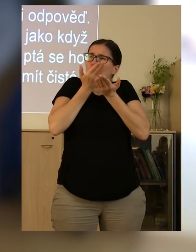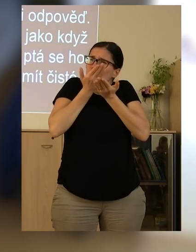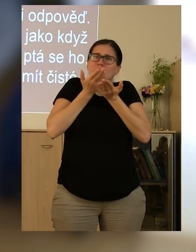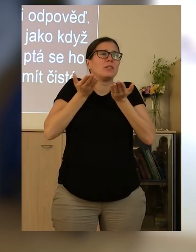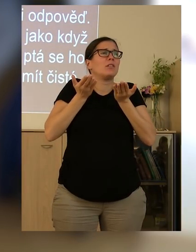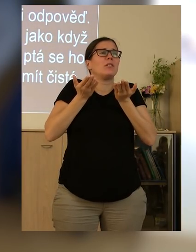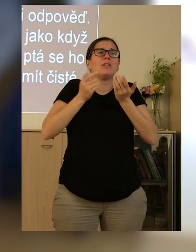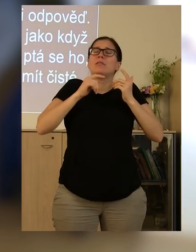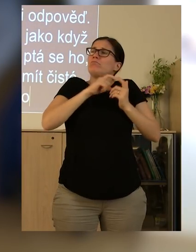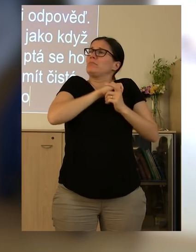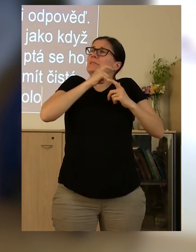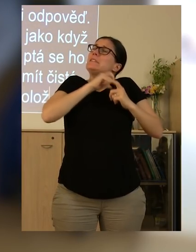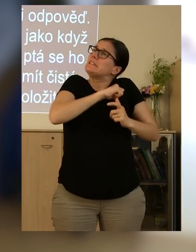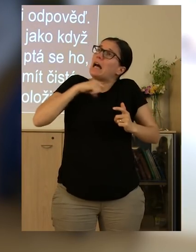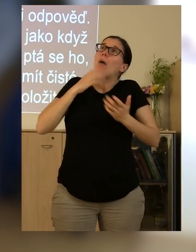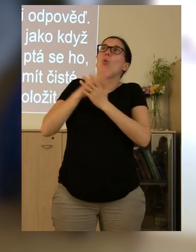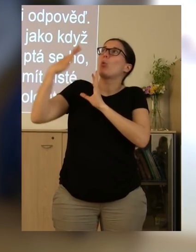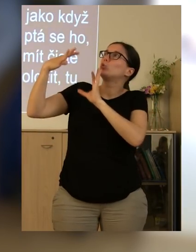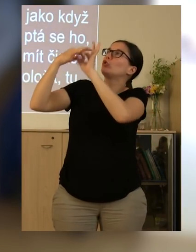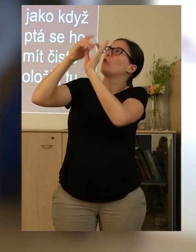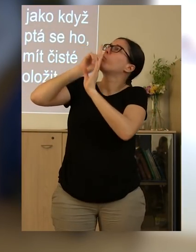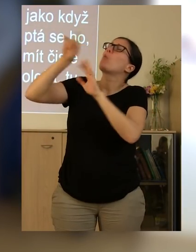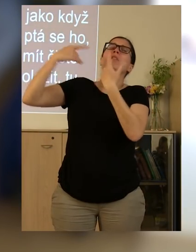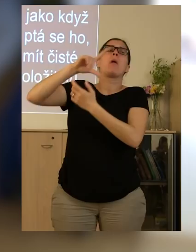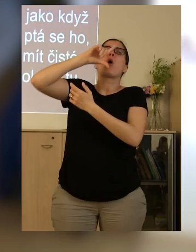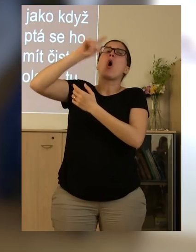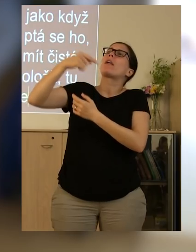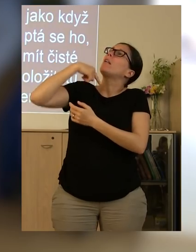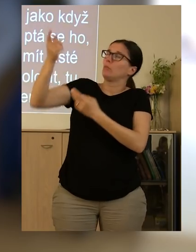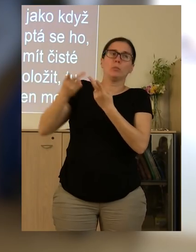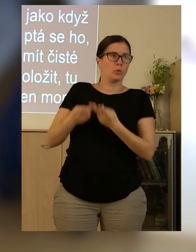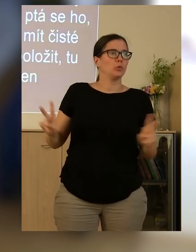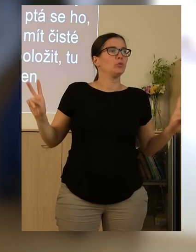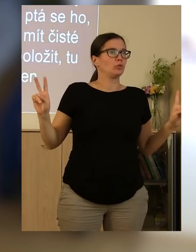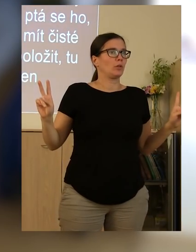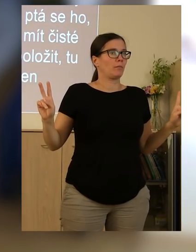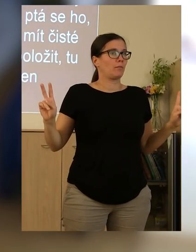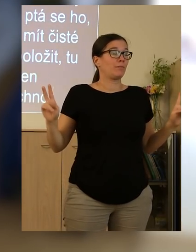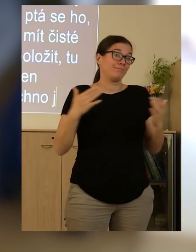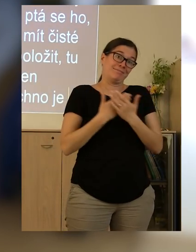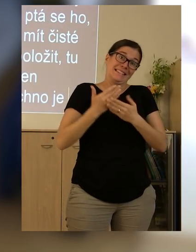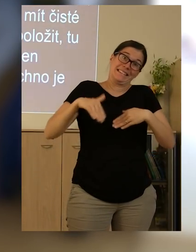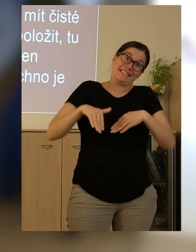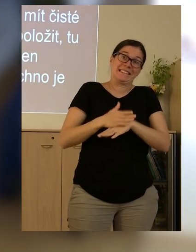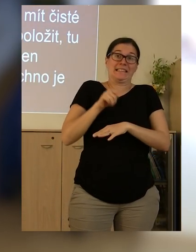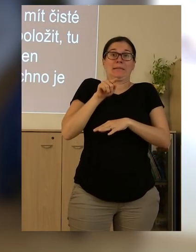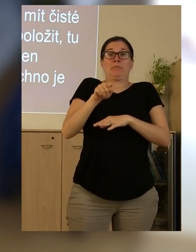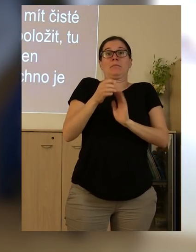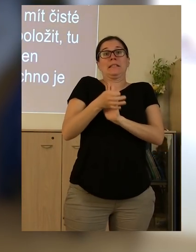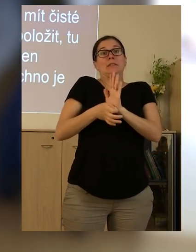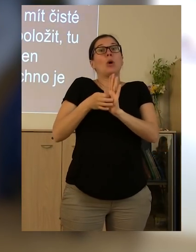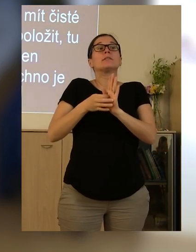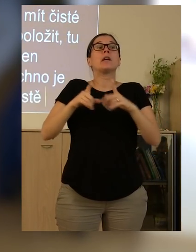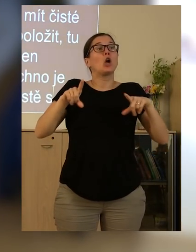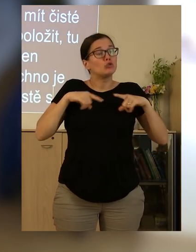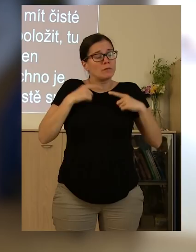to je pro mě ten moment. To je pro mě ten moment, jakoby, když toto všechno je jakoby překonaný, mám to prostě srovnaný a